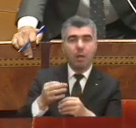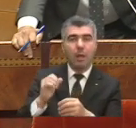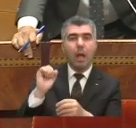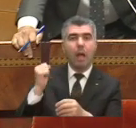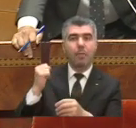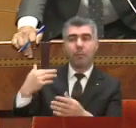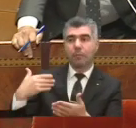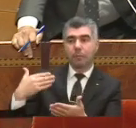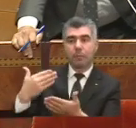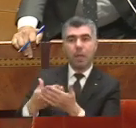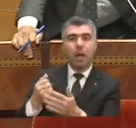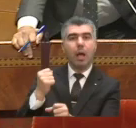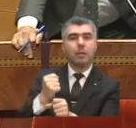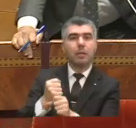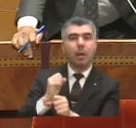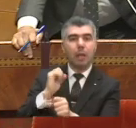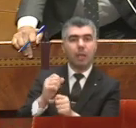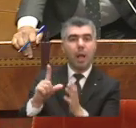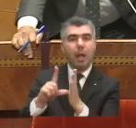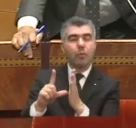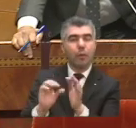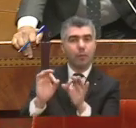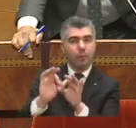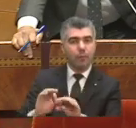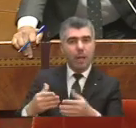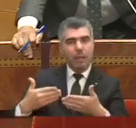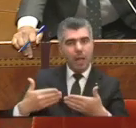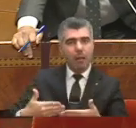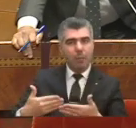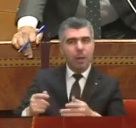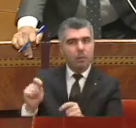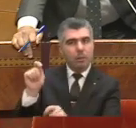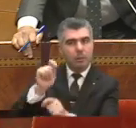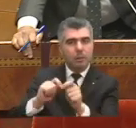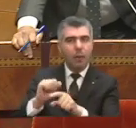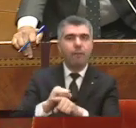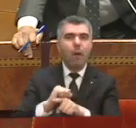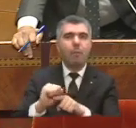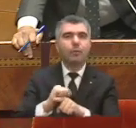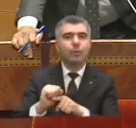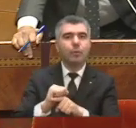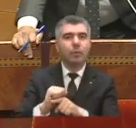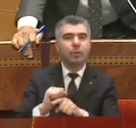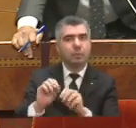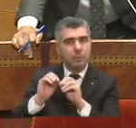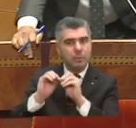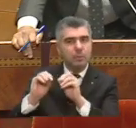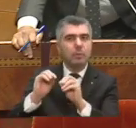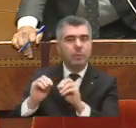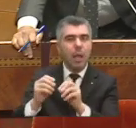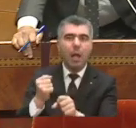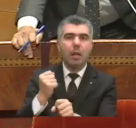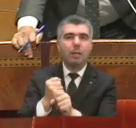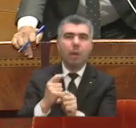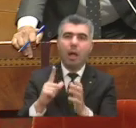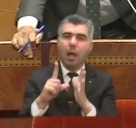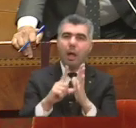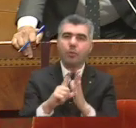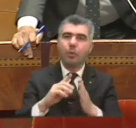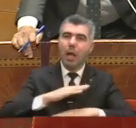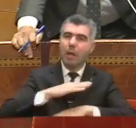لسنوات في اقتصاد غير مهيكل، لذا حان الوقت لتأهيلهم للانخراط في الأنشطة الاقتصادية المقننة